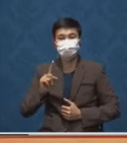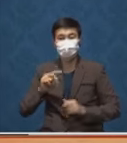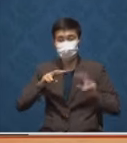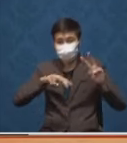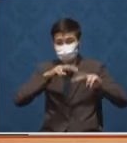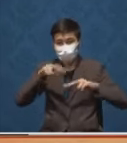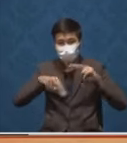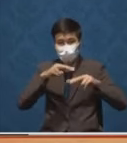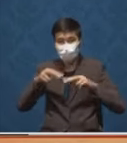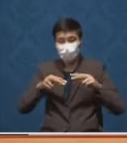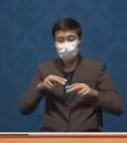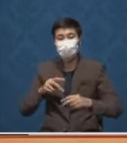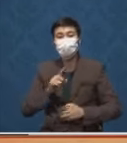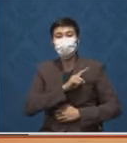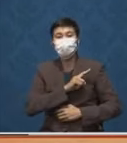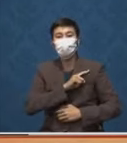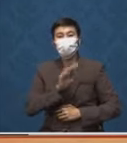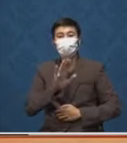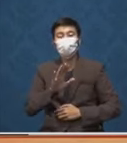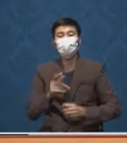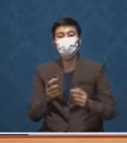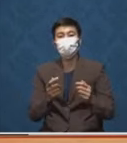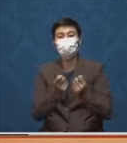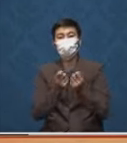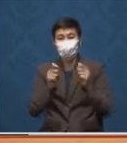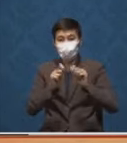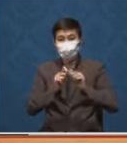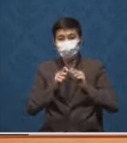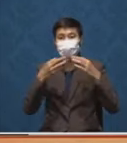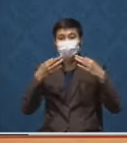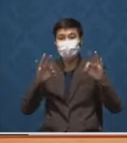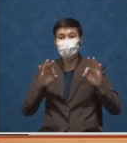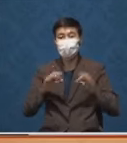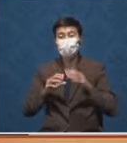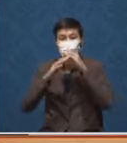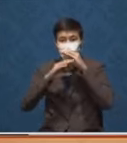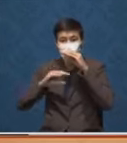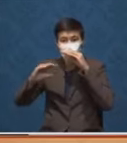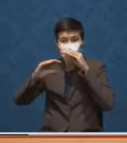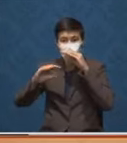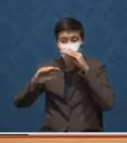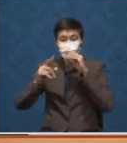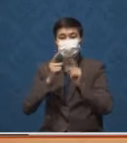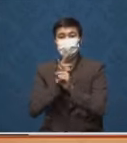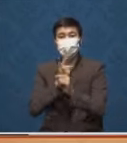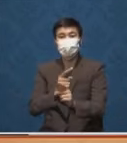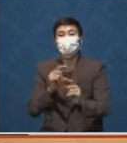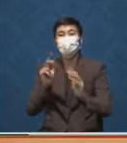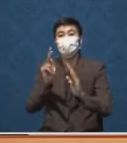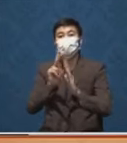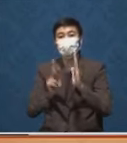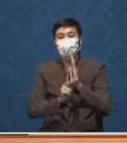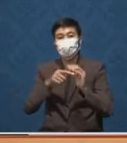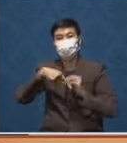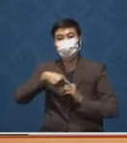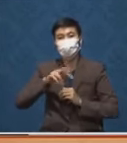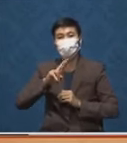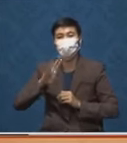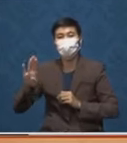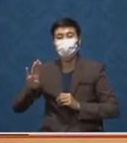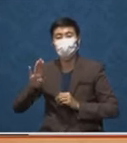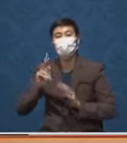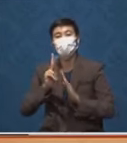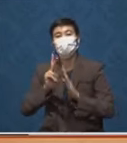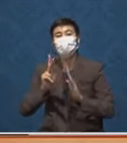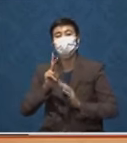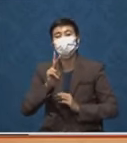นั้นเป็นหน้าที่ขององค์กรอิสระนะคะโดยเฉพาะอย่างยิ่งกสทช.นั้นมาตามกฎหมายของตัวเองนะคะก็คือพรบ.ของกสทช.เองนะ